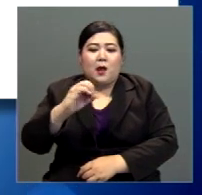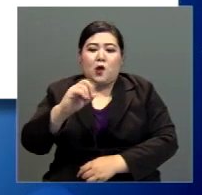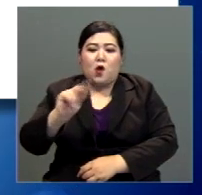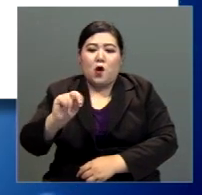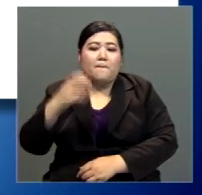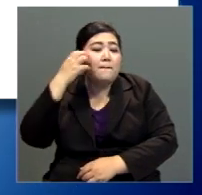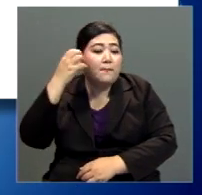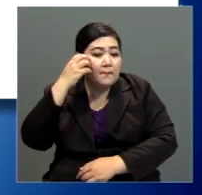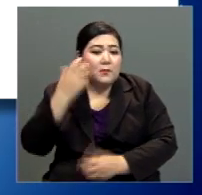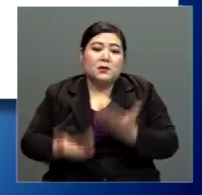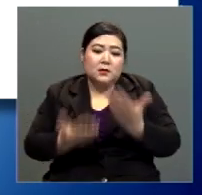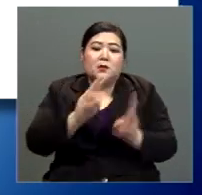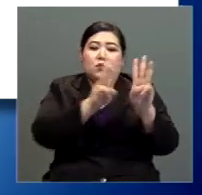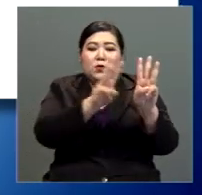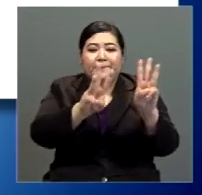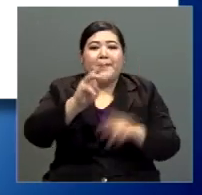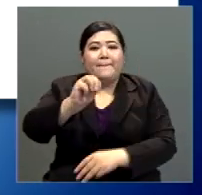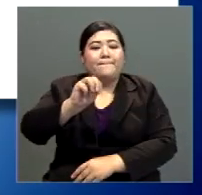ต์